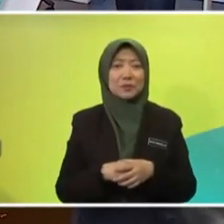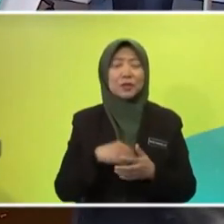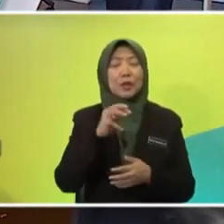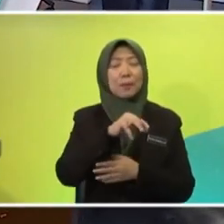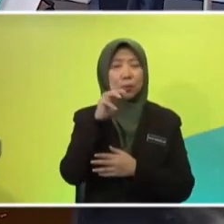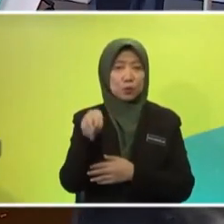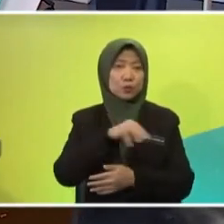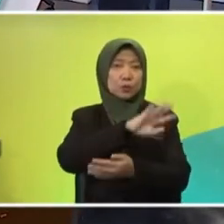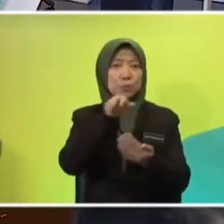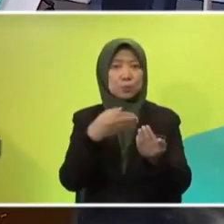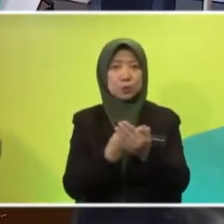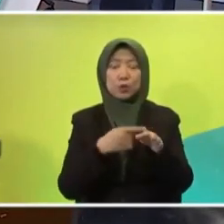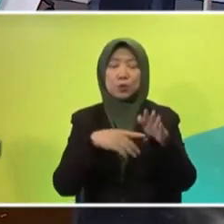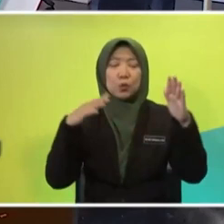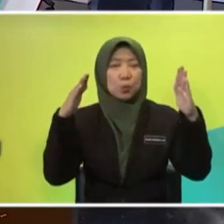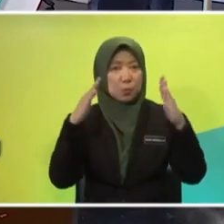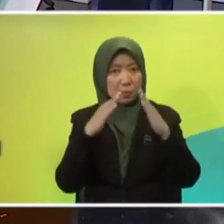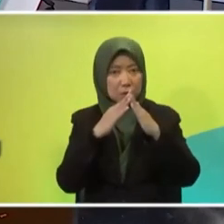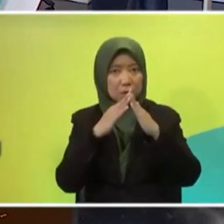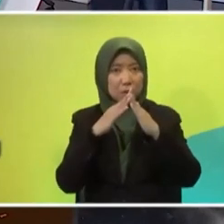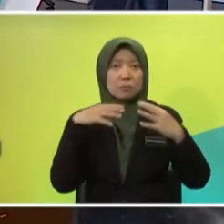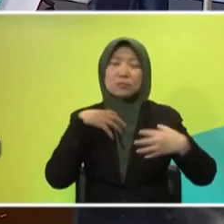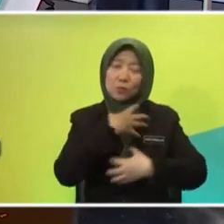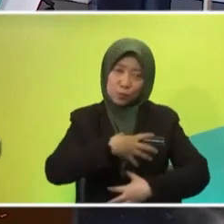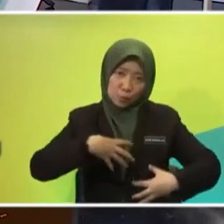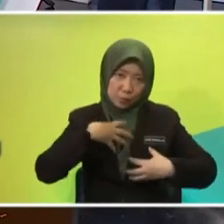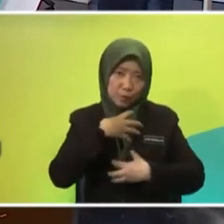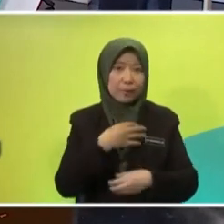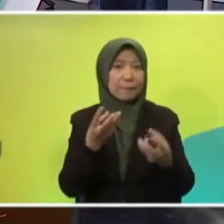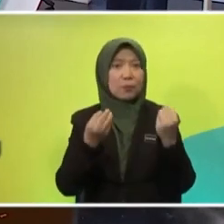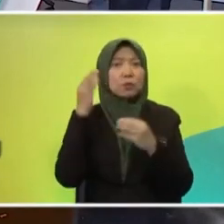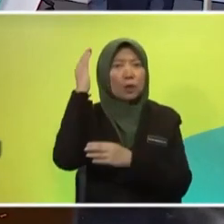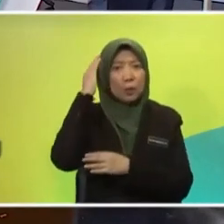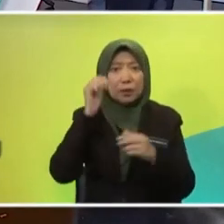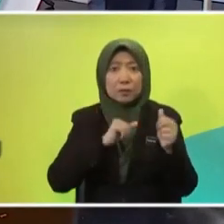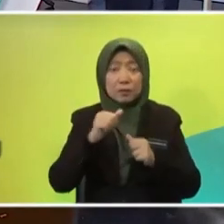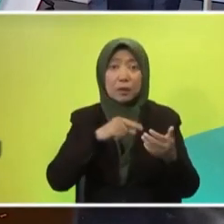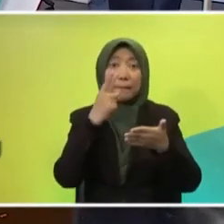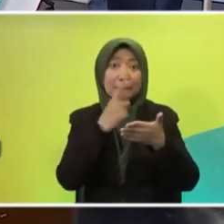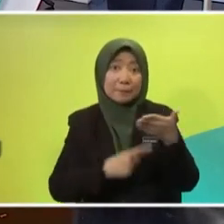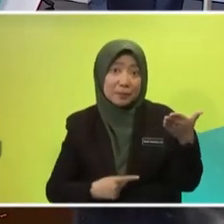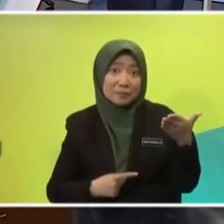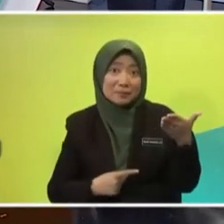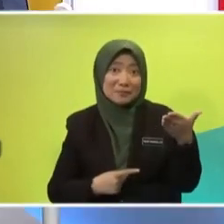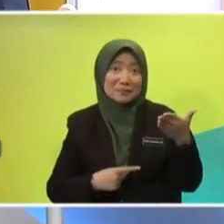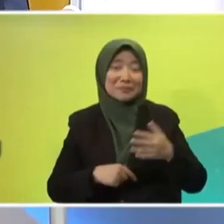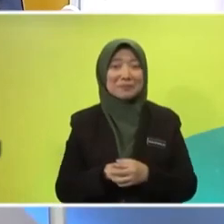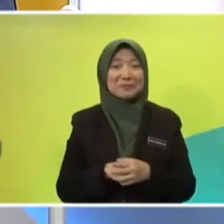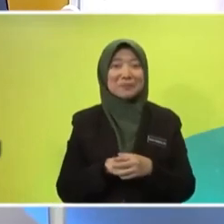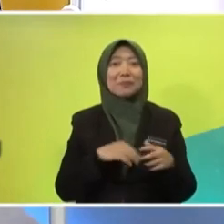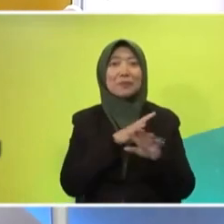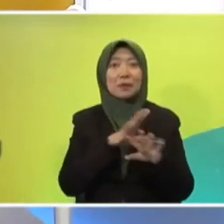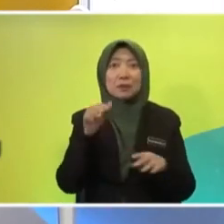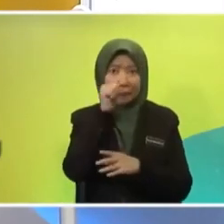di rumah. Semua mesti teruja untuk ikut apa aktiviti cikgu seterusnya. Karina pun rasa macam teruja je. Tak